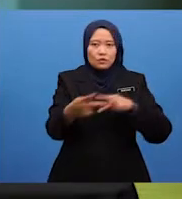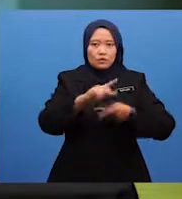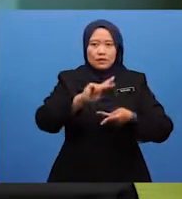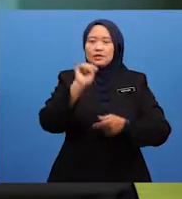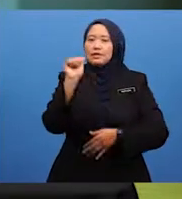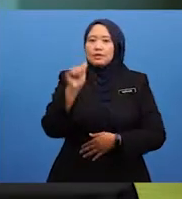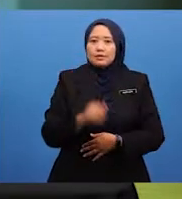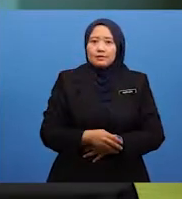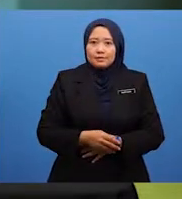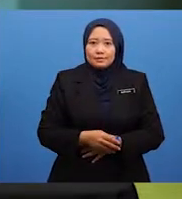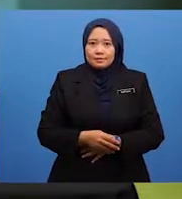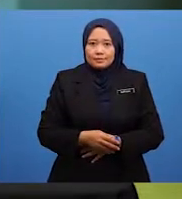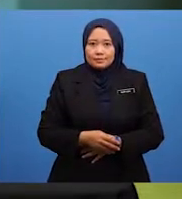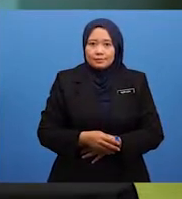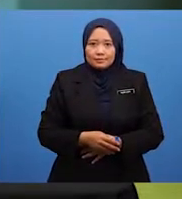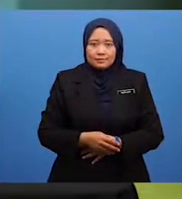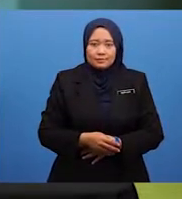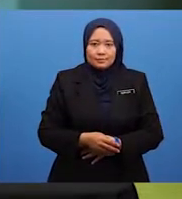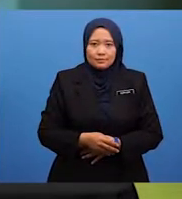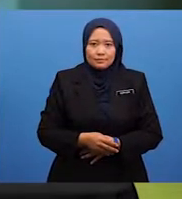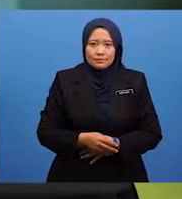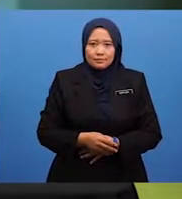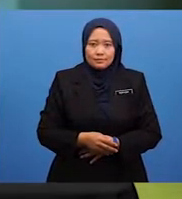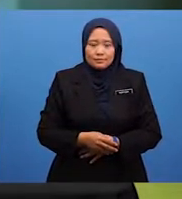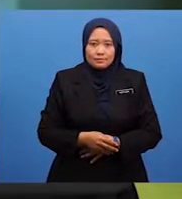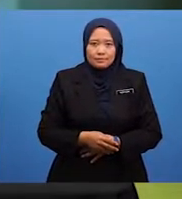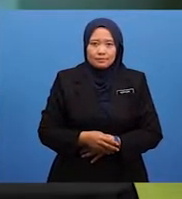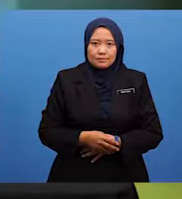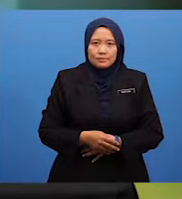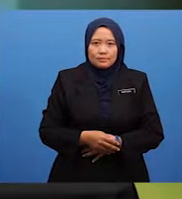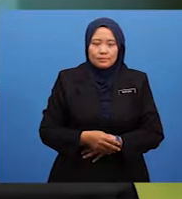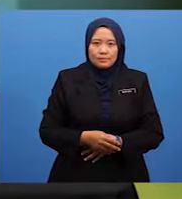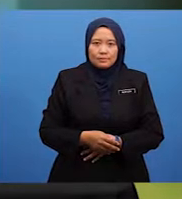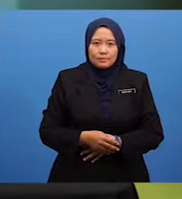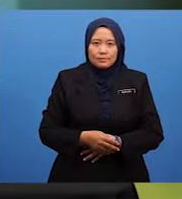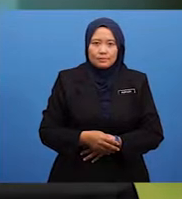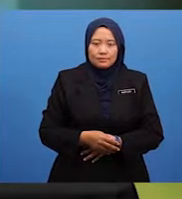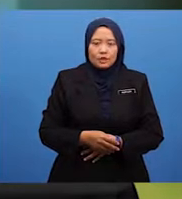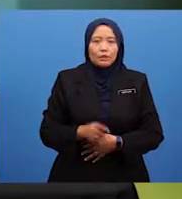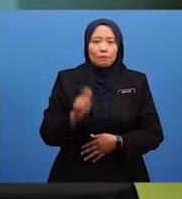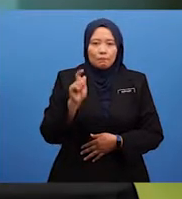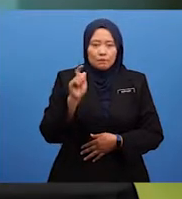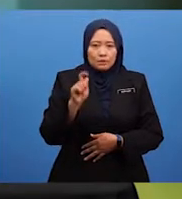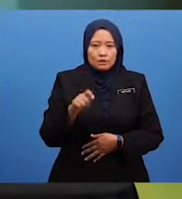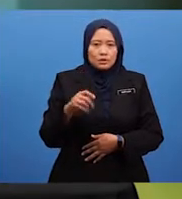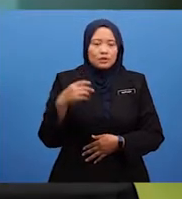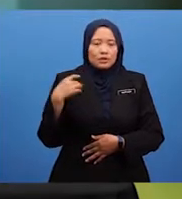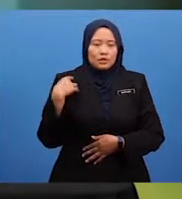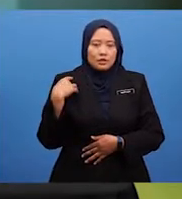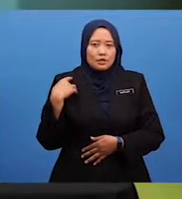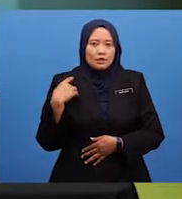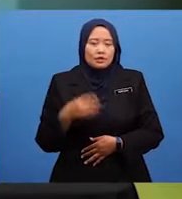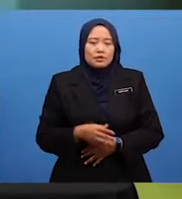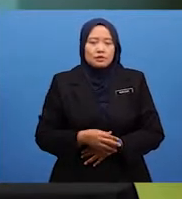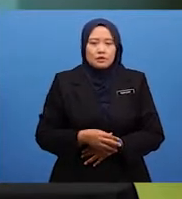Ha, ingat lagi pesan cikgu? Untuk menjawab inference, kamu perlu mengaitkan jawapan ini